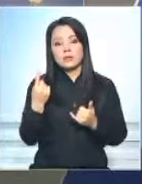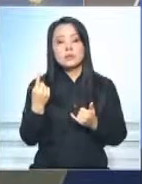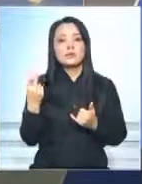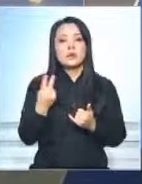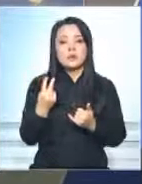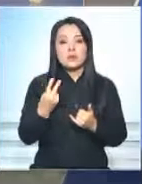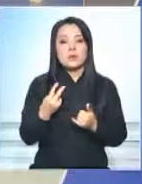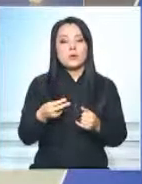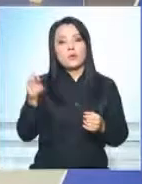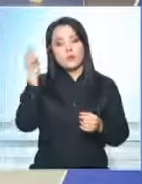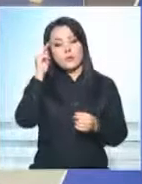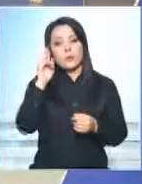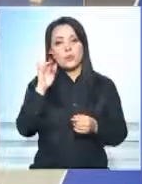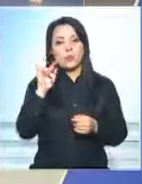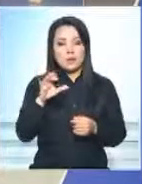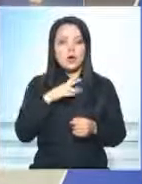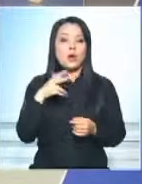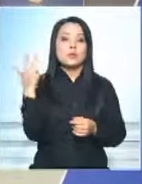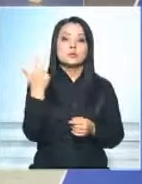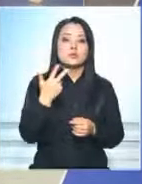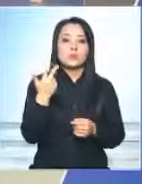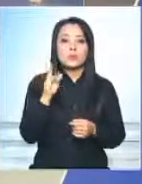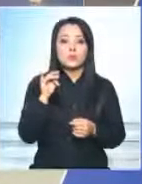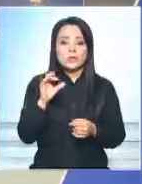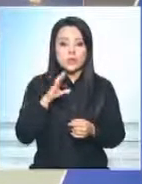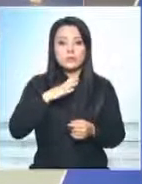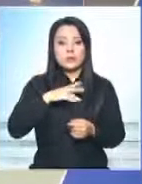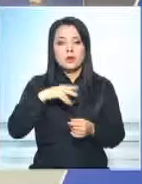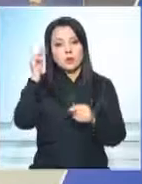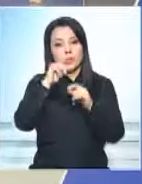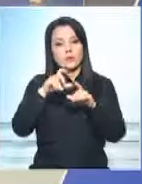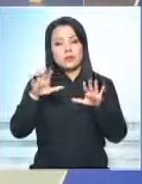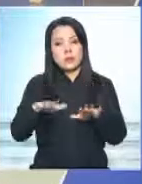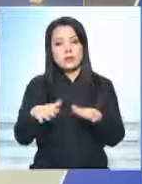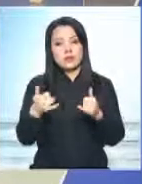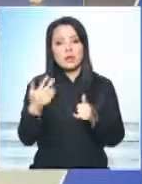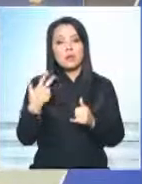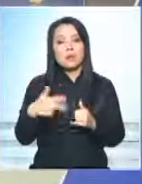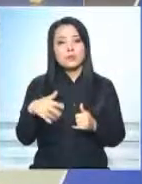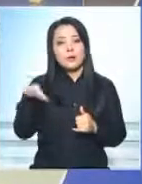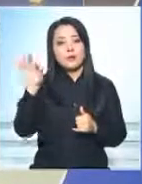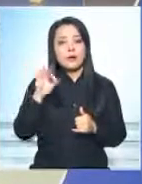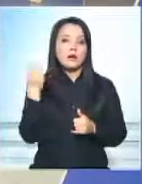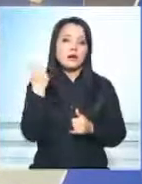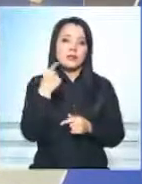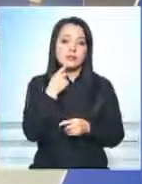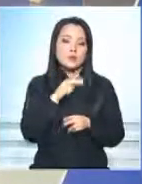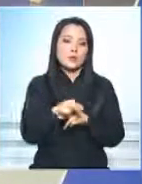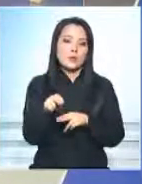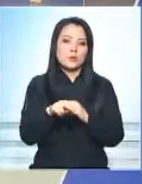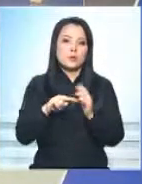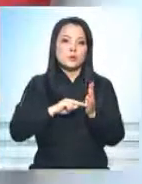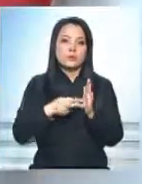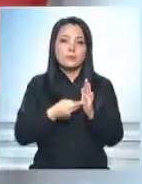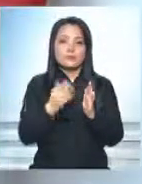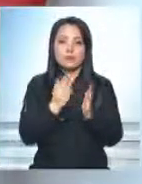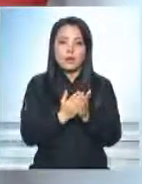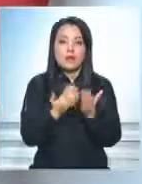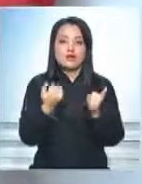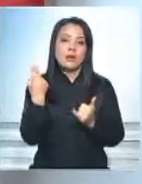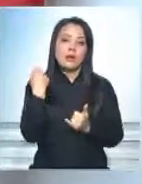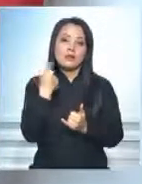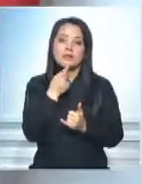байырғы оқу орнында 4 жылдан бері сабақтар қазақ және орыс тілінде оқытылады. Келесі жылдан бастап біздің оқу